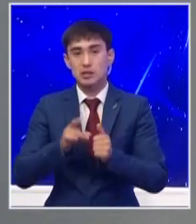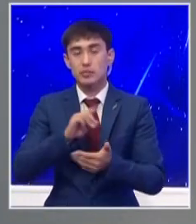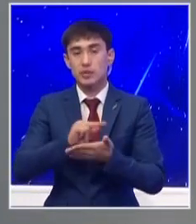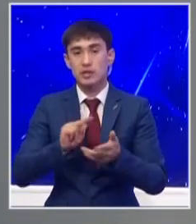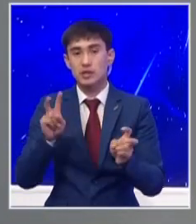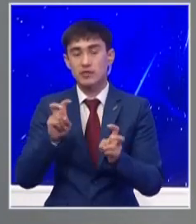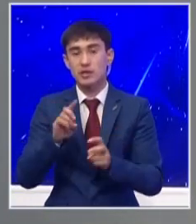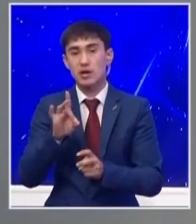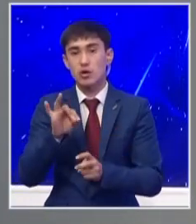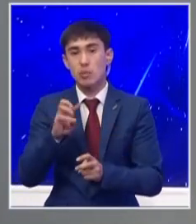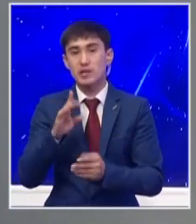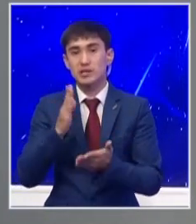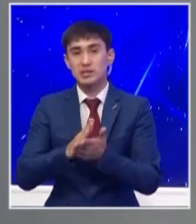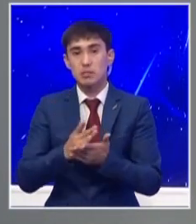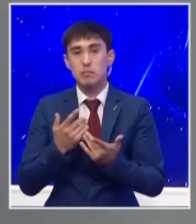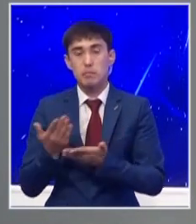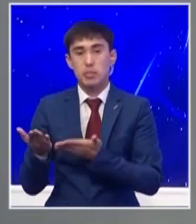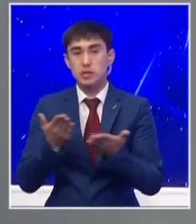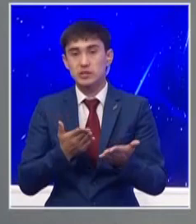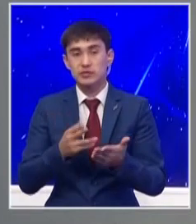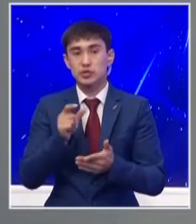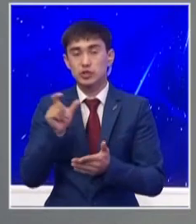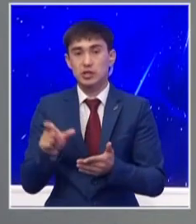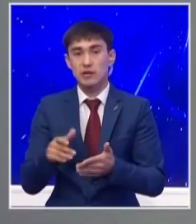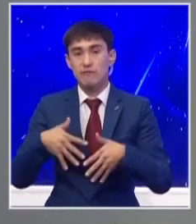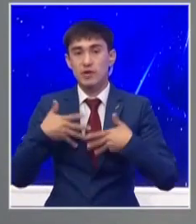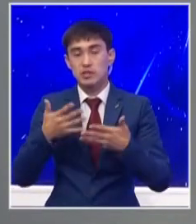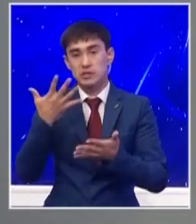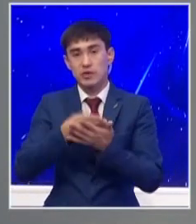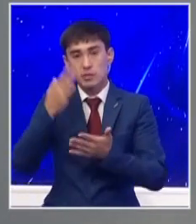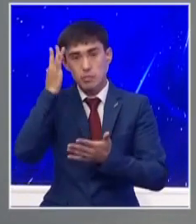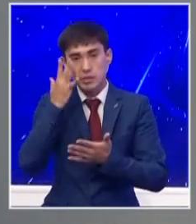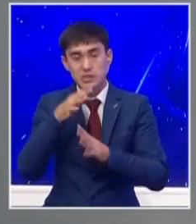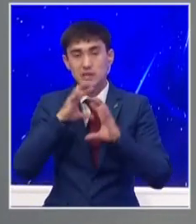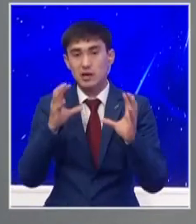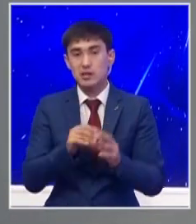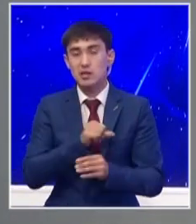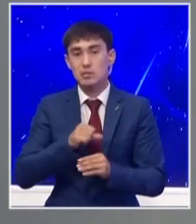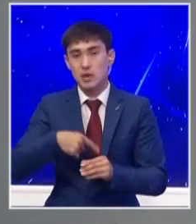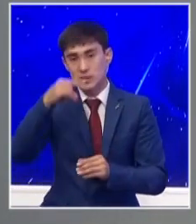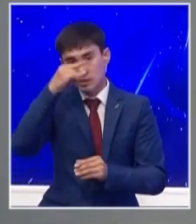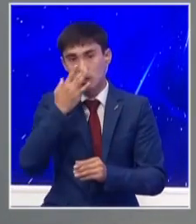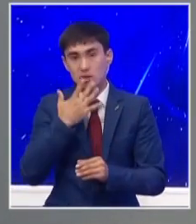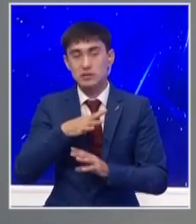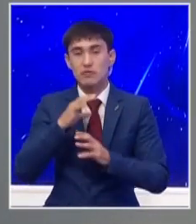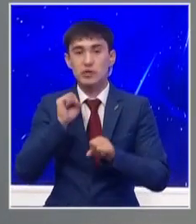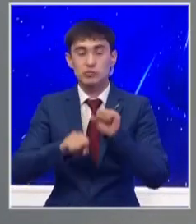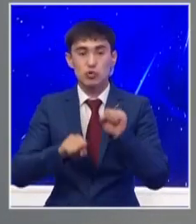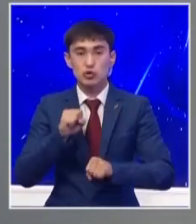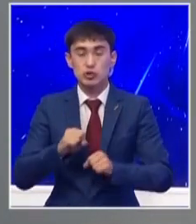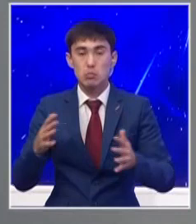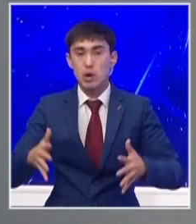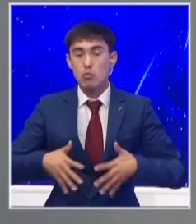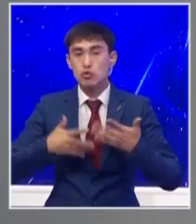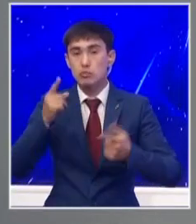быть интрига. Это как призыв к читателю. Я выразил свои мысли о сохранении самобытности казахской нации и возможности